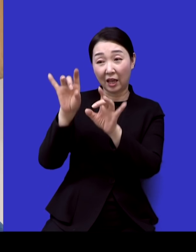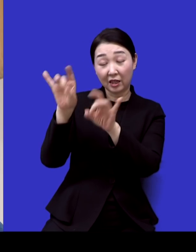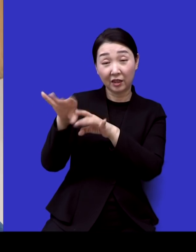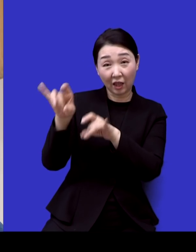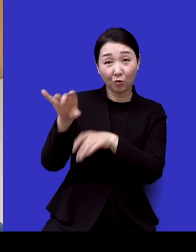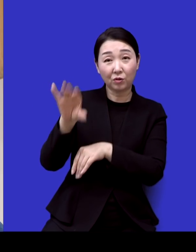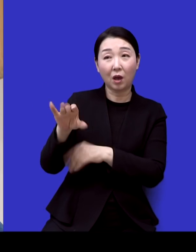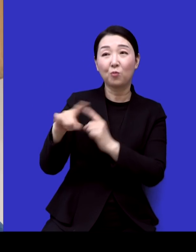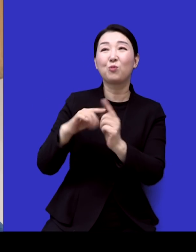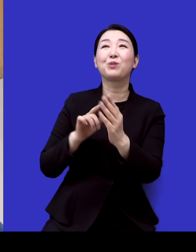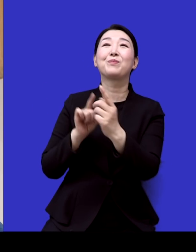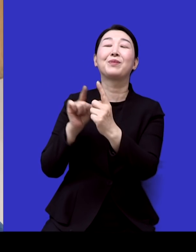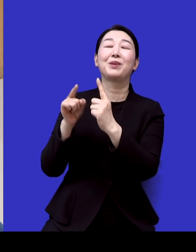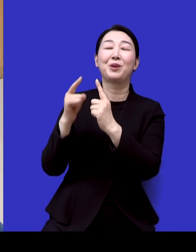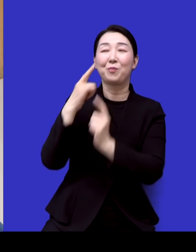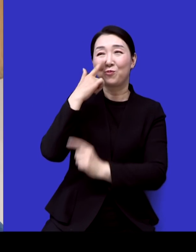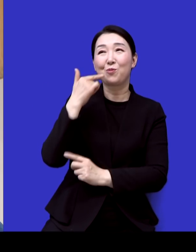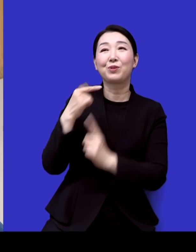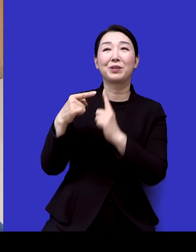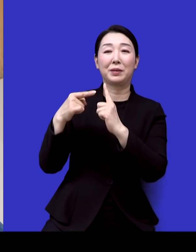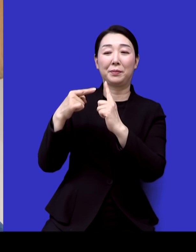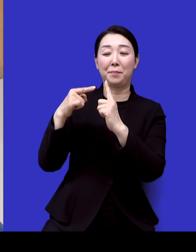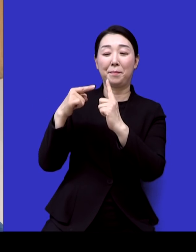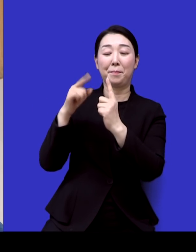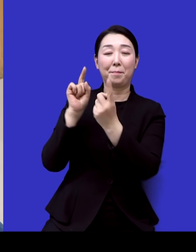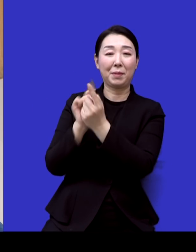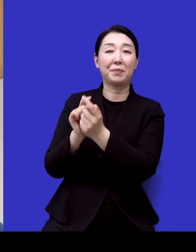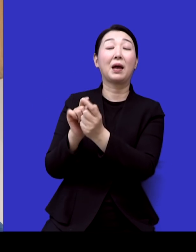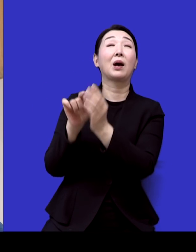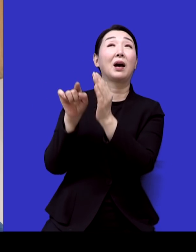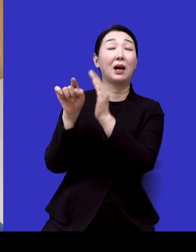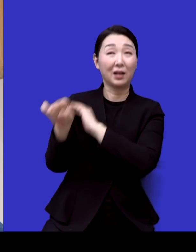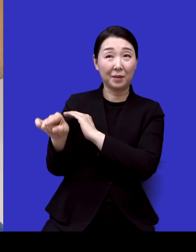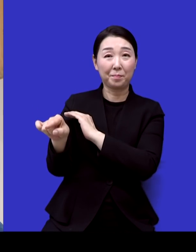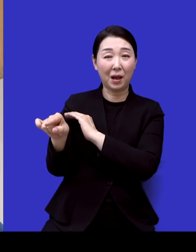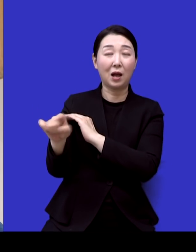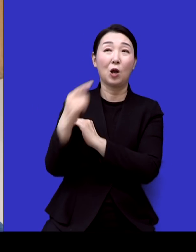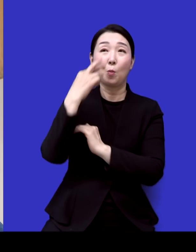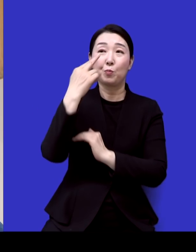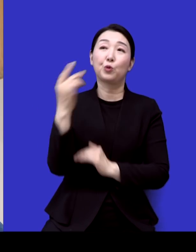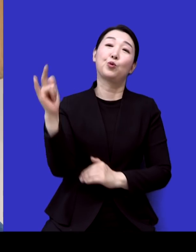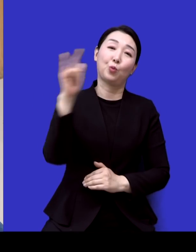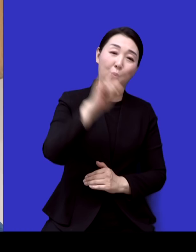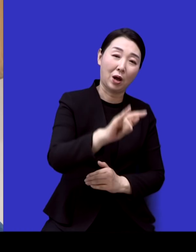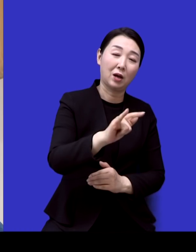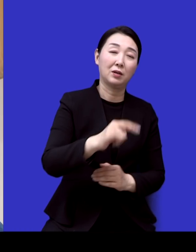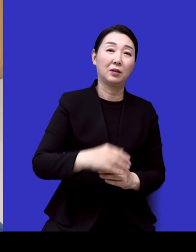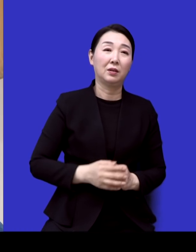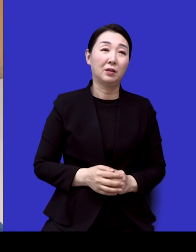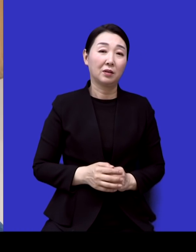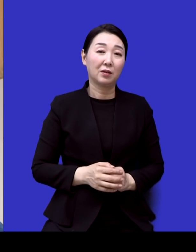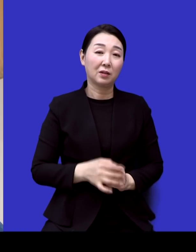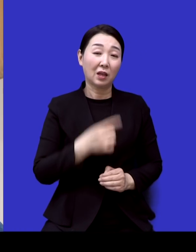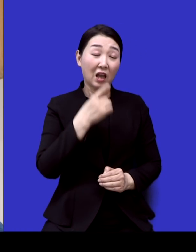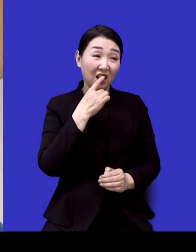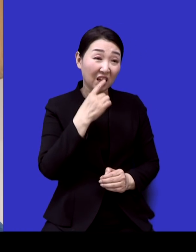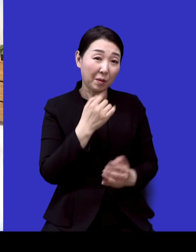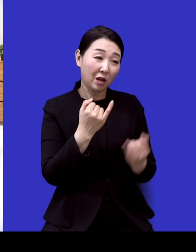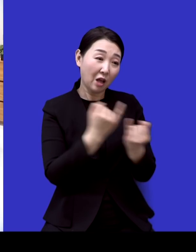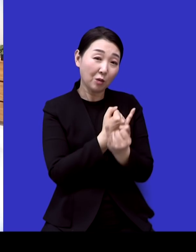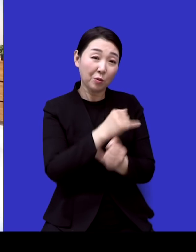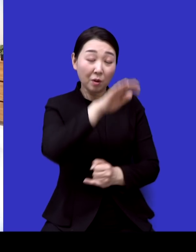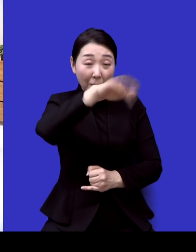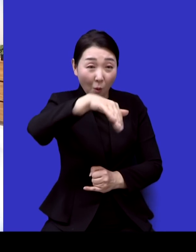부모님 뵈러 갔다가 네. 미국으로 2달 뒤에 돌아왔는데 교회에서 그 교회 섬기던 백인 아주머니가 막 달려오시는 거예요.